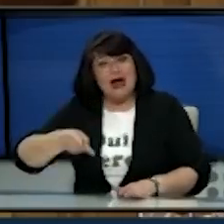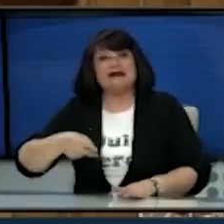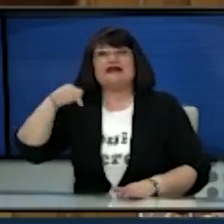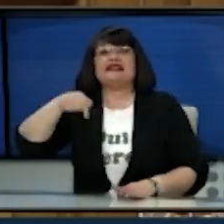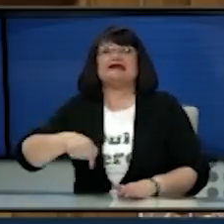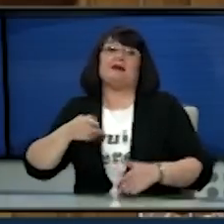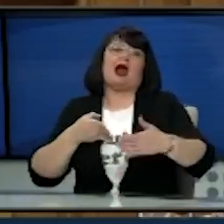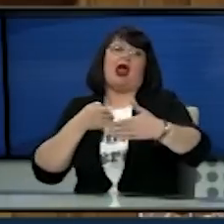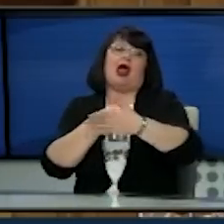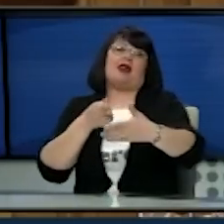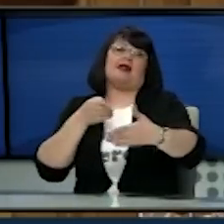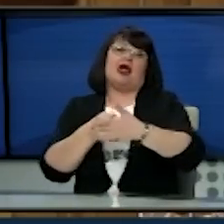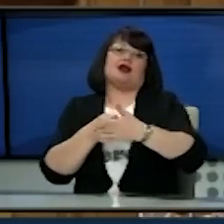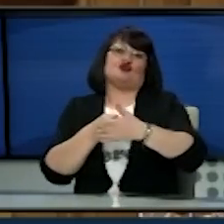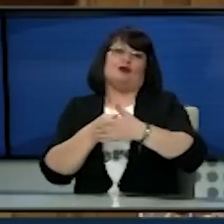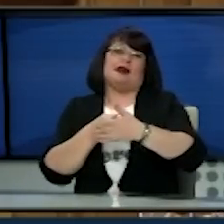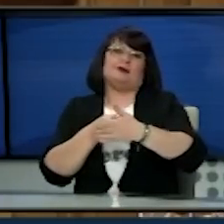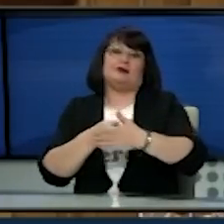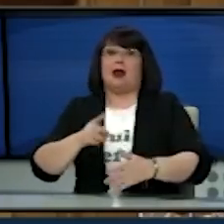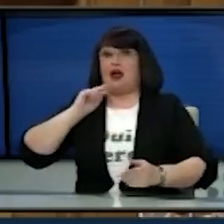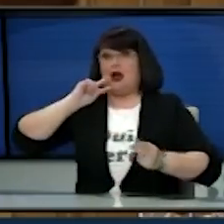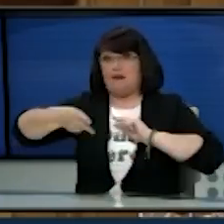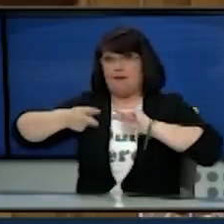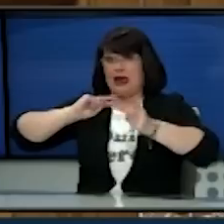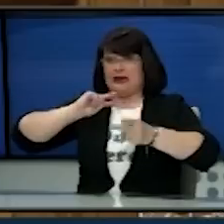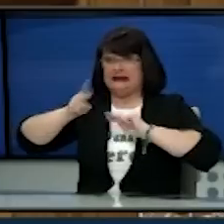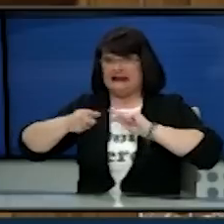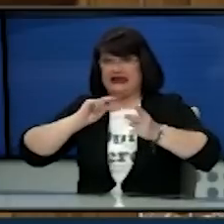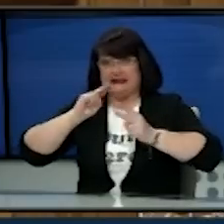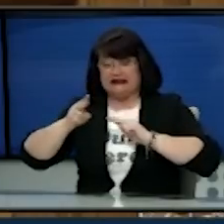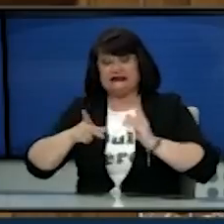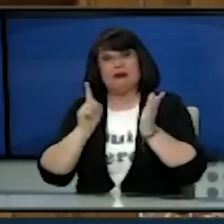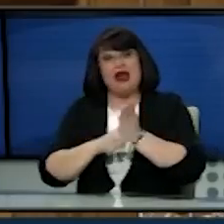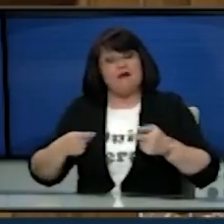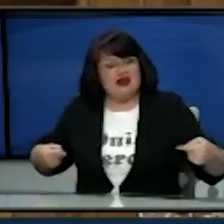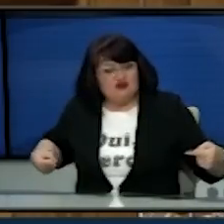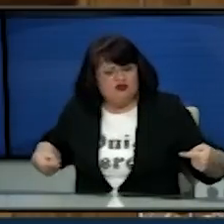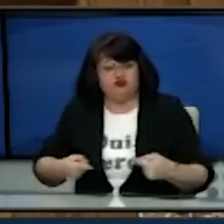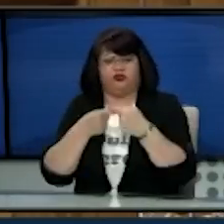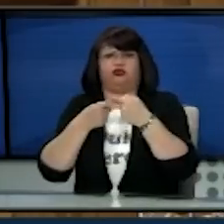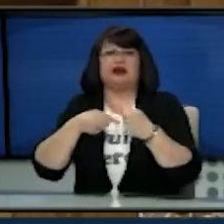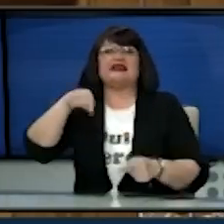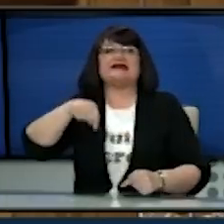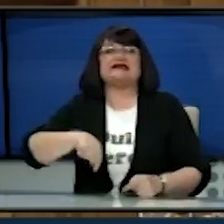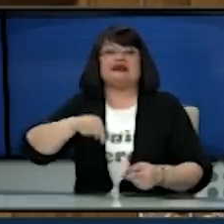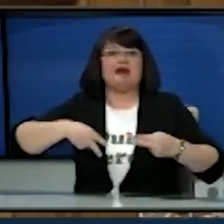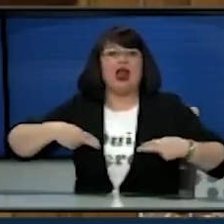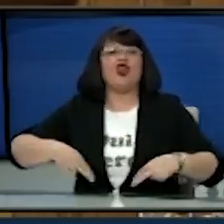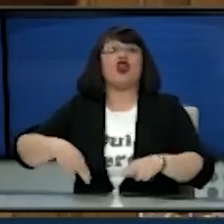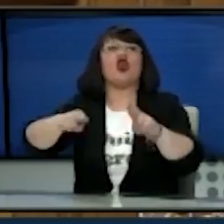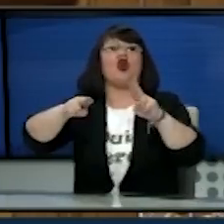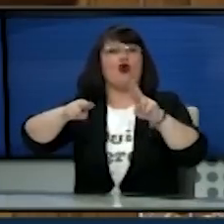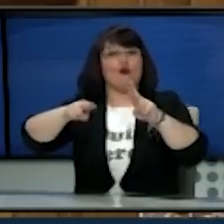σημερινά αδιέξοδα. Απαντήσεις όμως που απαιτούν και σύγκρουση με αυτό το σημερινό δρόμο που όλοι